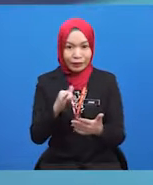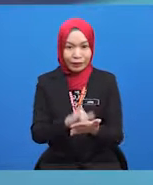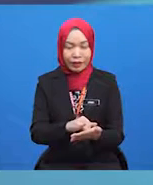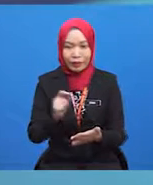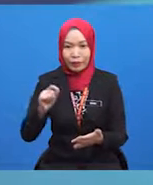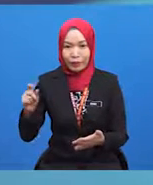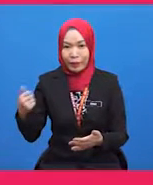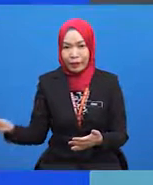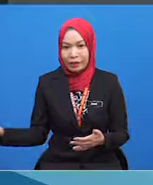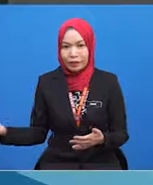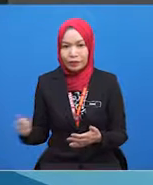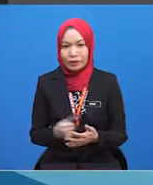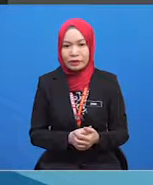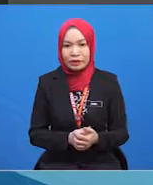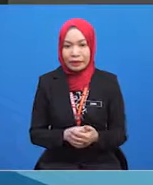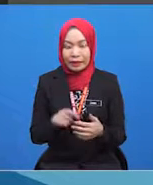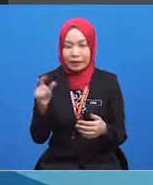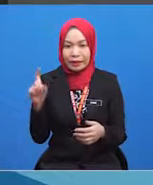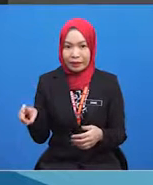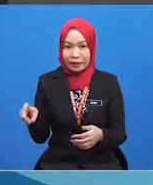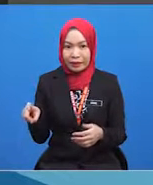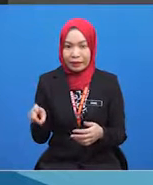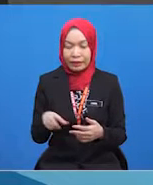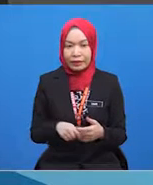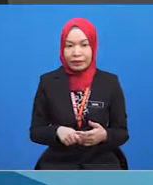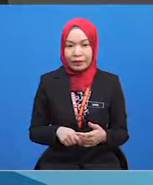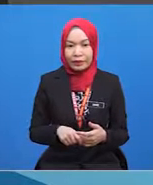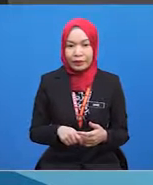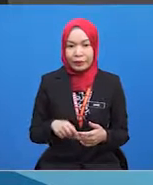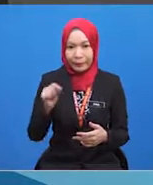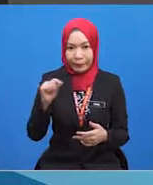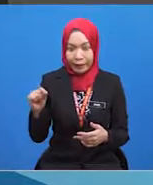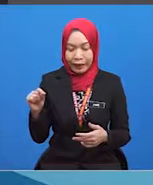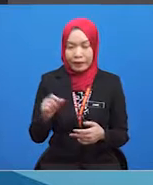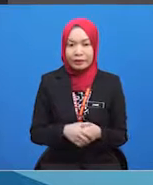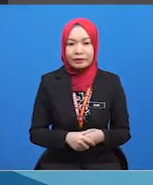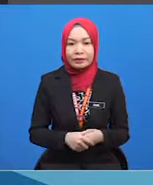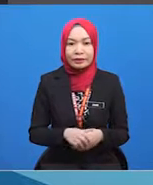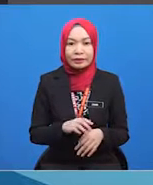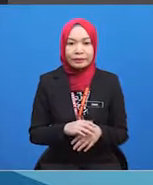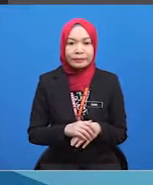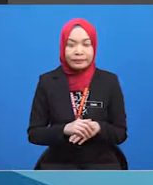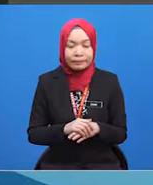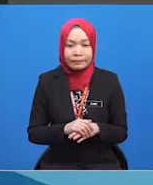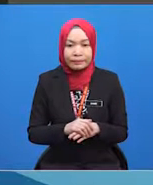Tools. Klik ikon Pen Tool pada bahagian Toolbox.